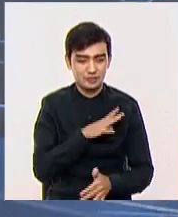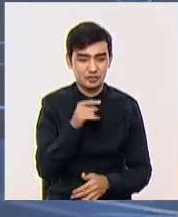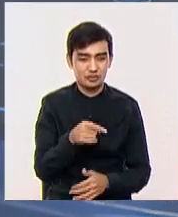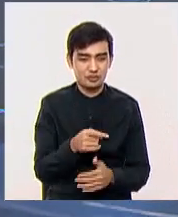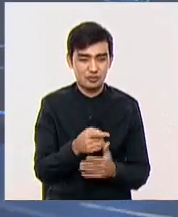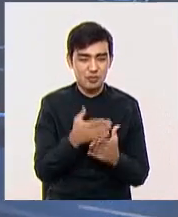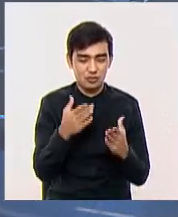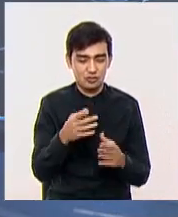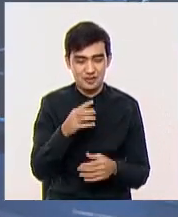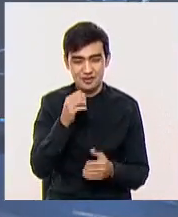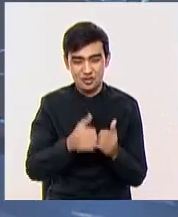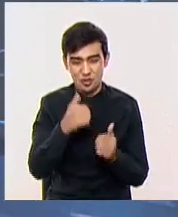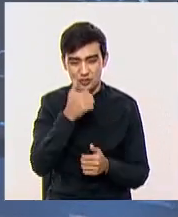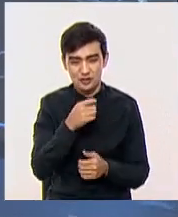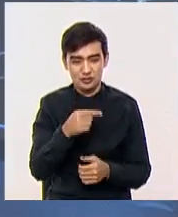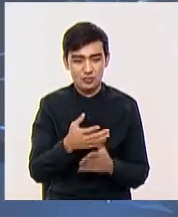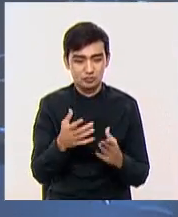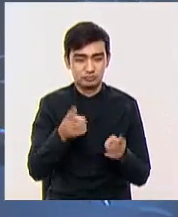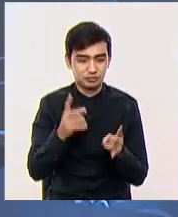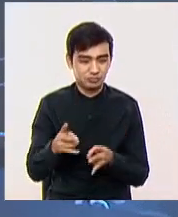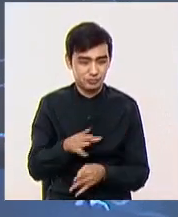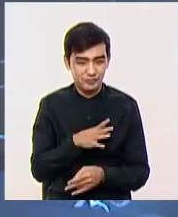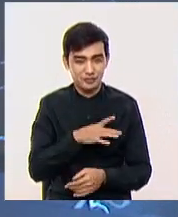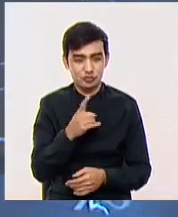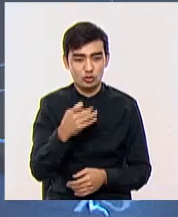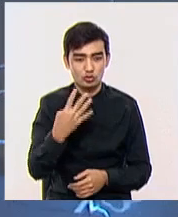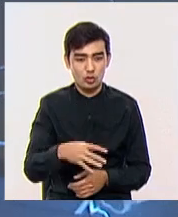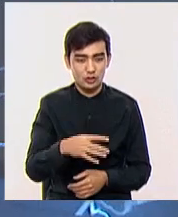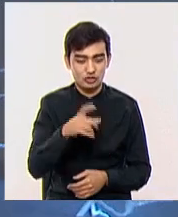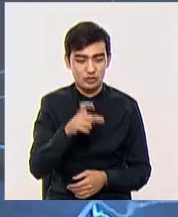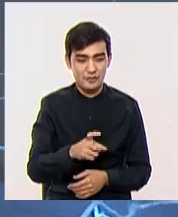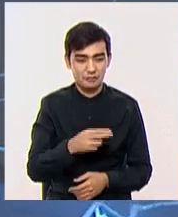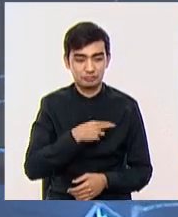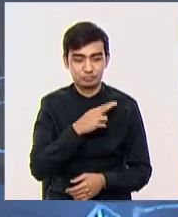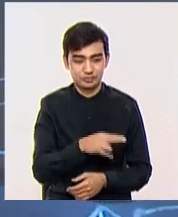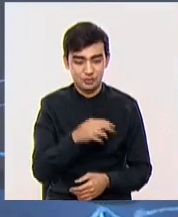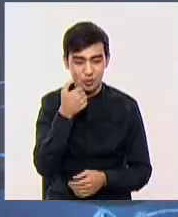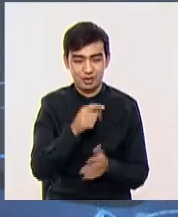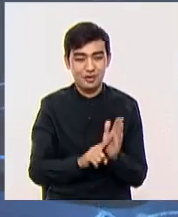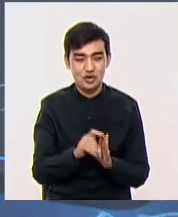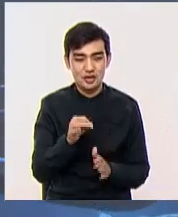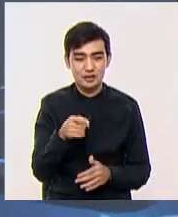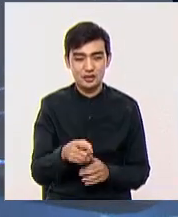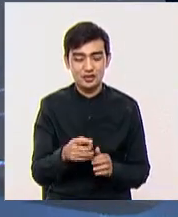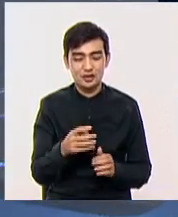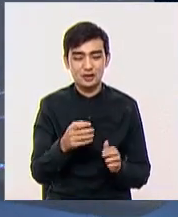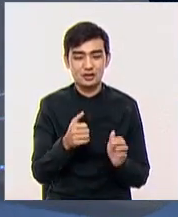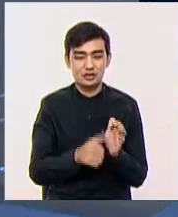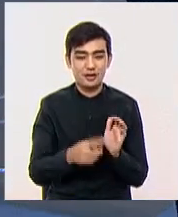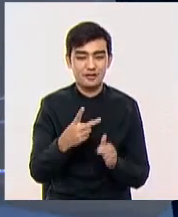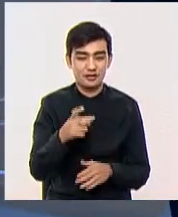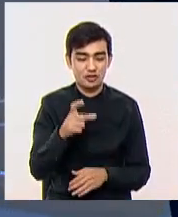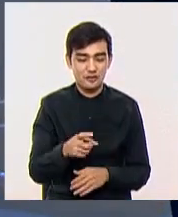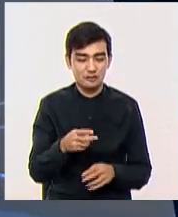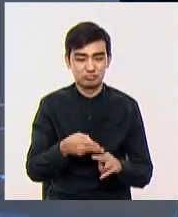орнында жарақат алып, жүздеген жұмысшы мерт кетеді. Жыл басынан бері 140 азамат көз жұмып, 1062 адам аяқ қолын майып қылған. Мұндай